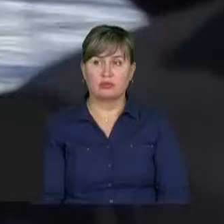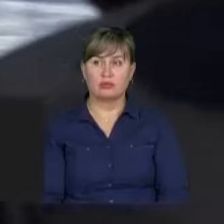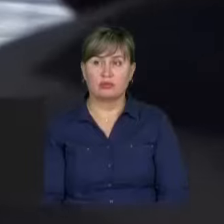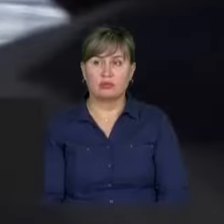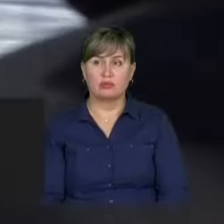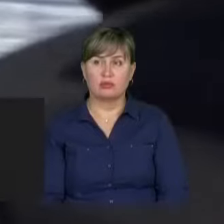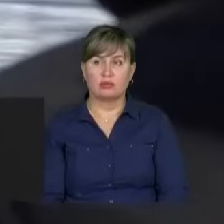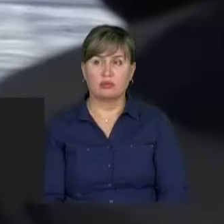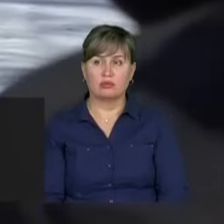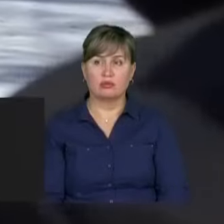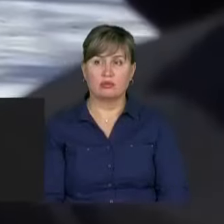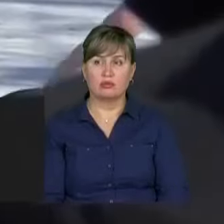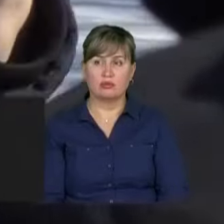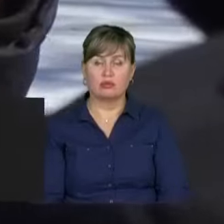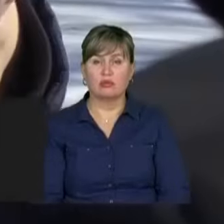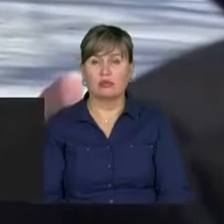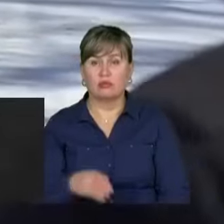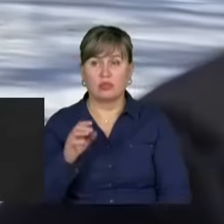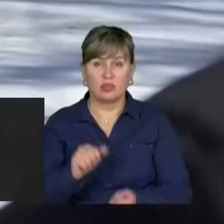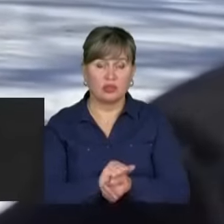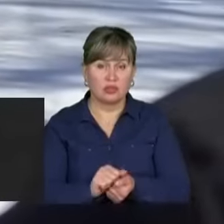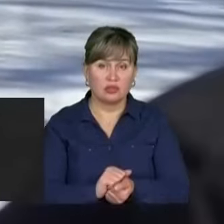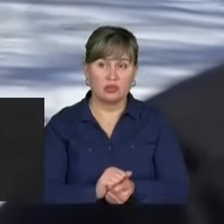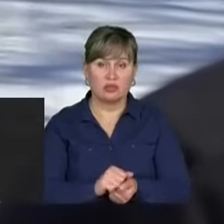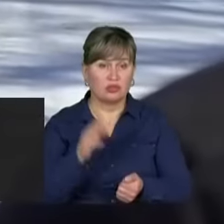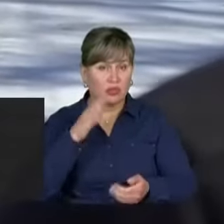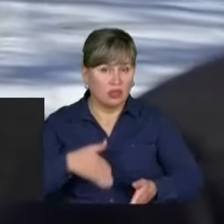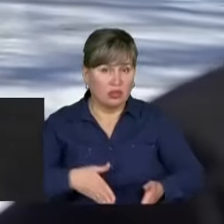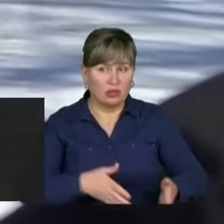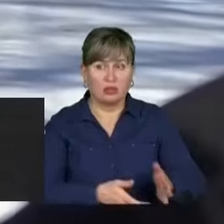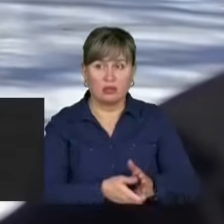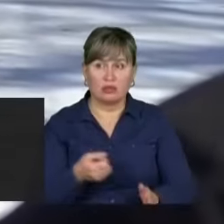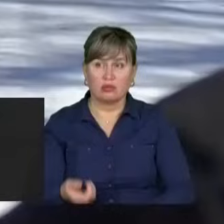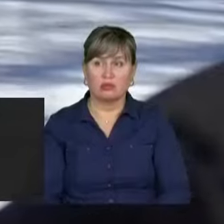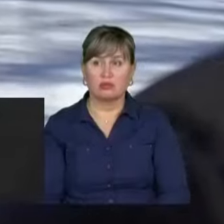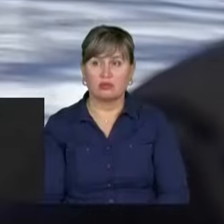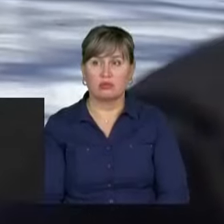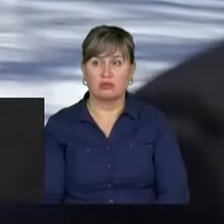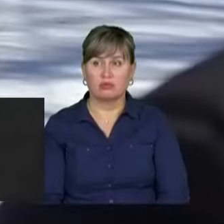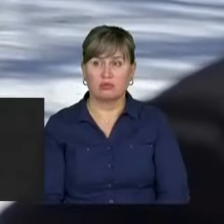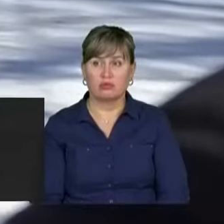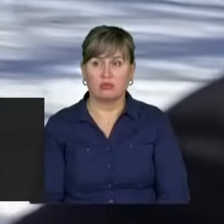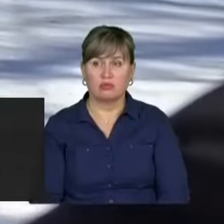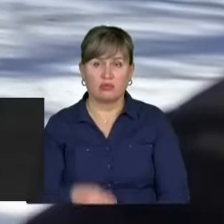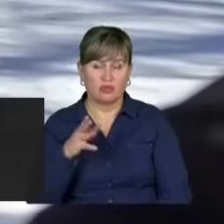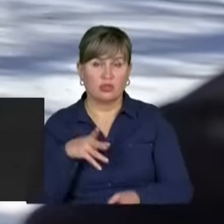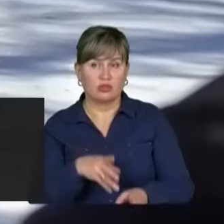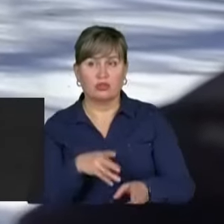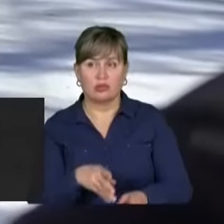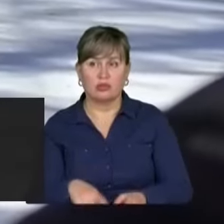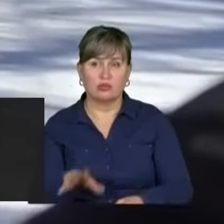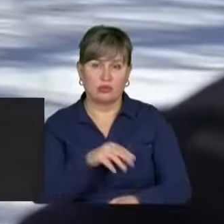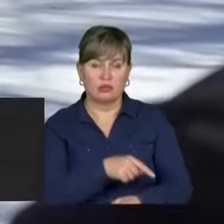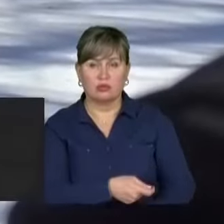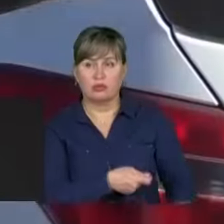да. Многие. Многие стираются, девчата 40 берут, потому что, ну, она этот, бежит, родниковая вода. Они все